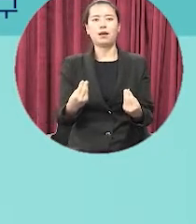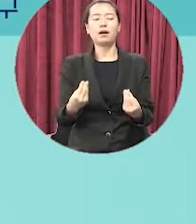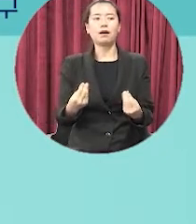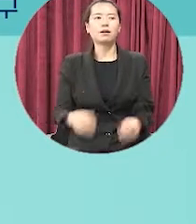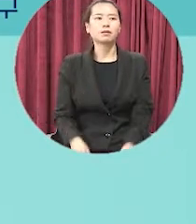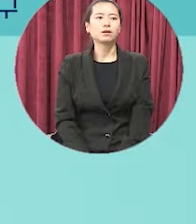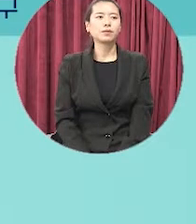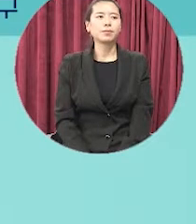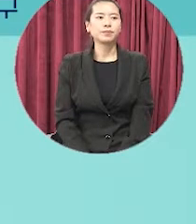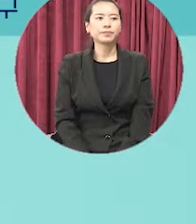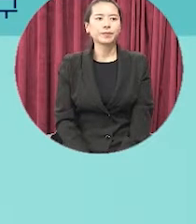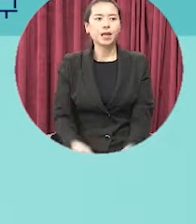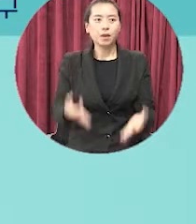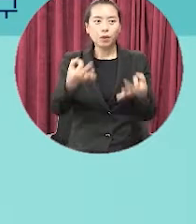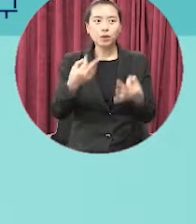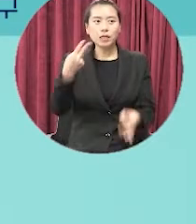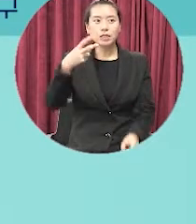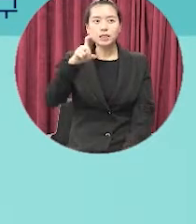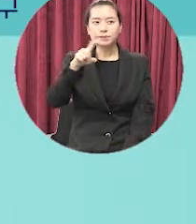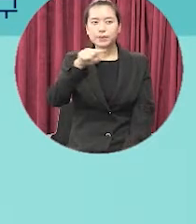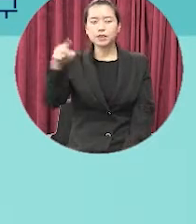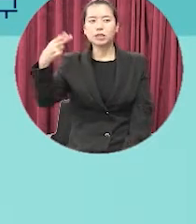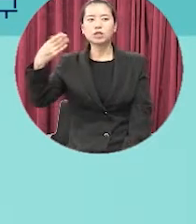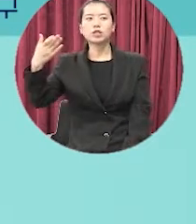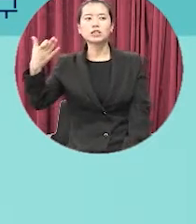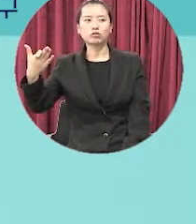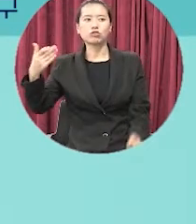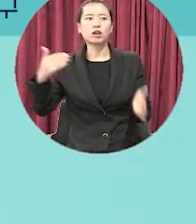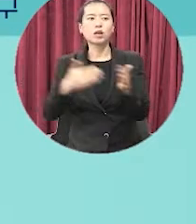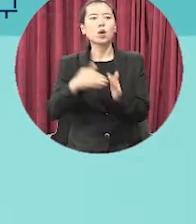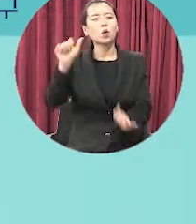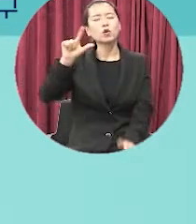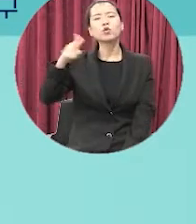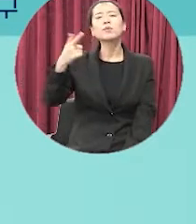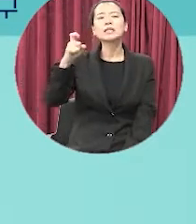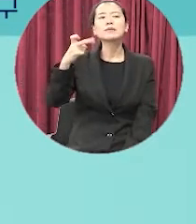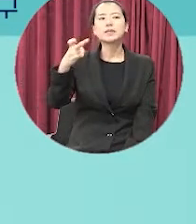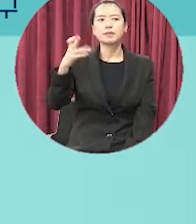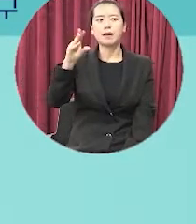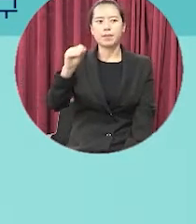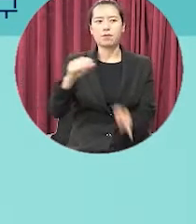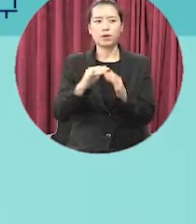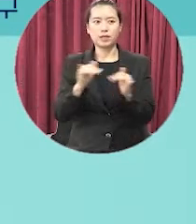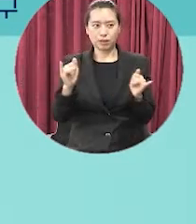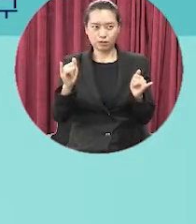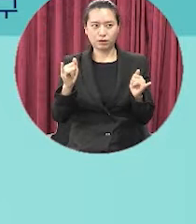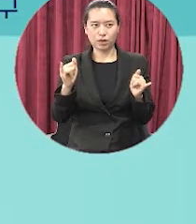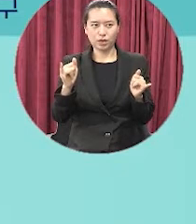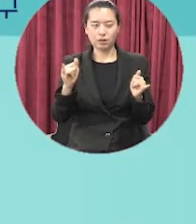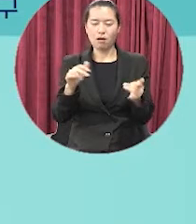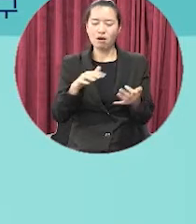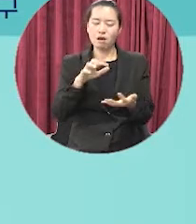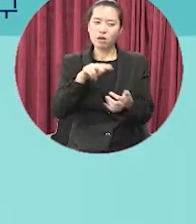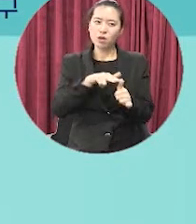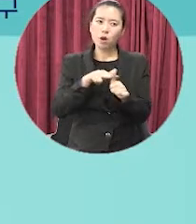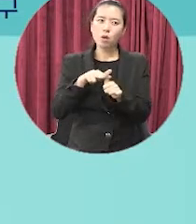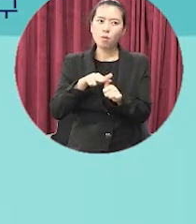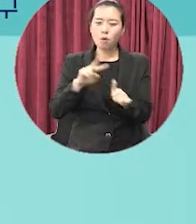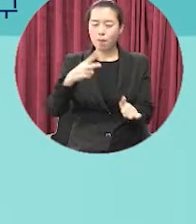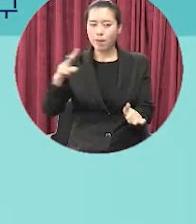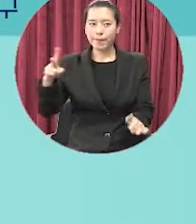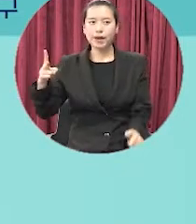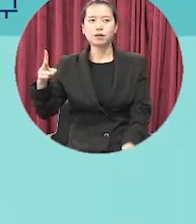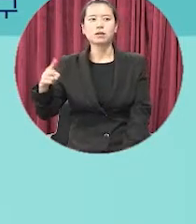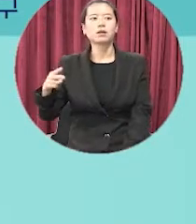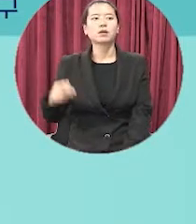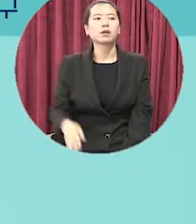보시는 것처럼 2010년도 19 년까지 5축 빼먹으면 전체의 보험 참고 자료에 대해서 전 채권 저술한 1000억원 정도 되는데요 시즌 변환이 완료 되어